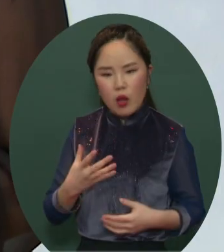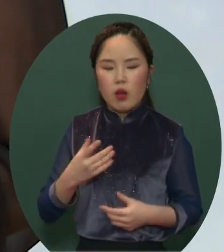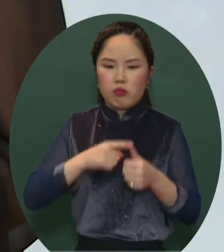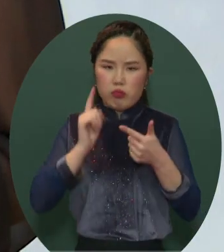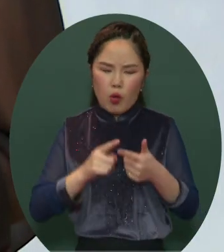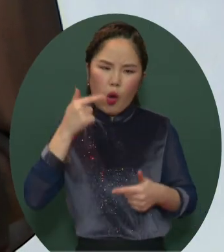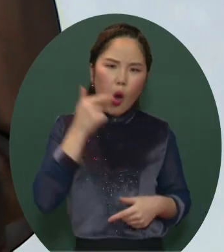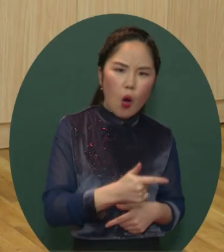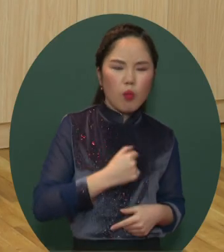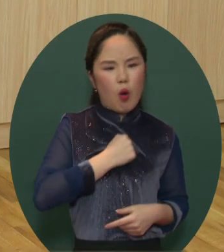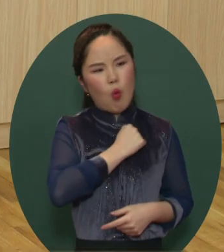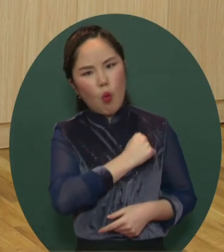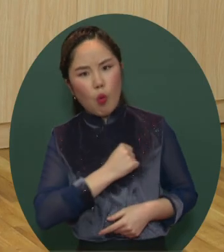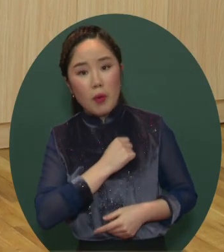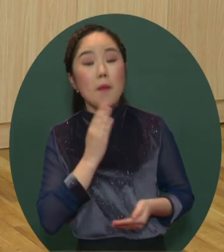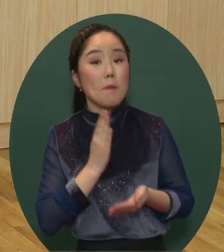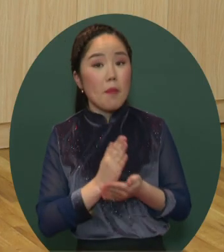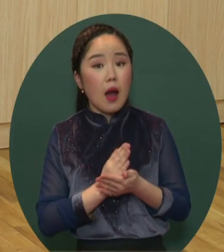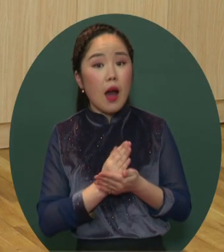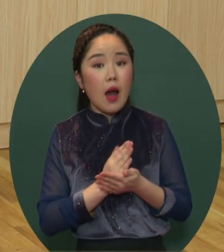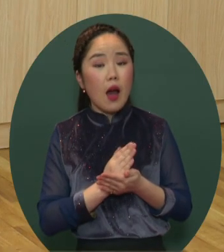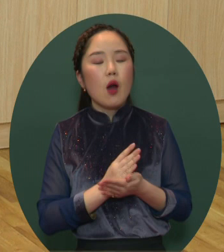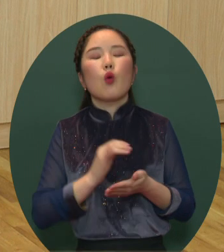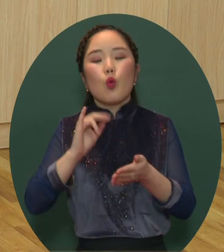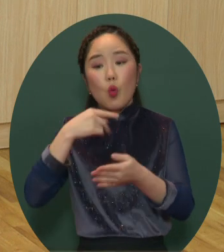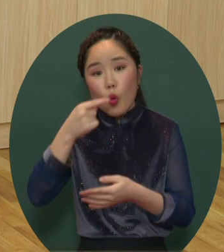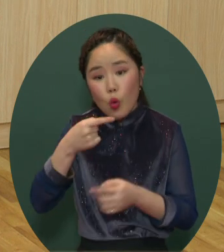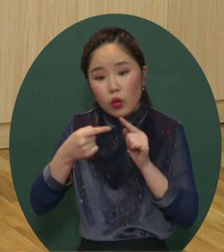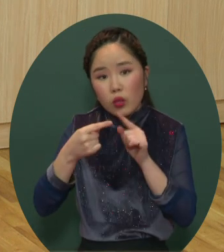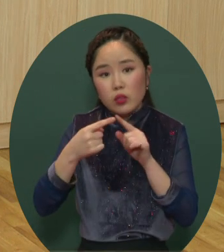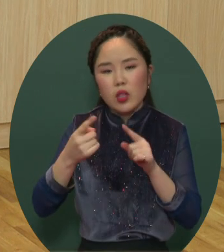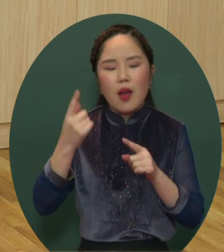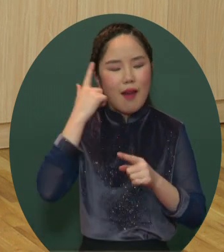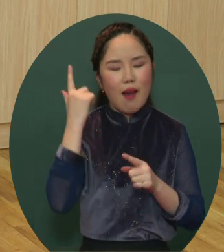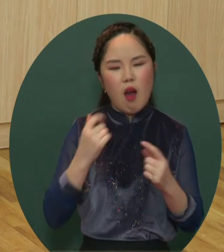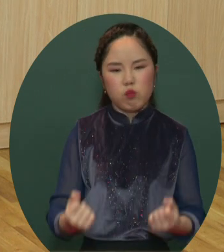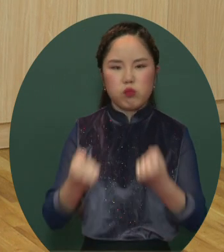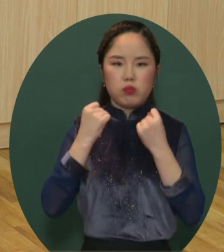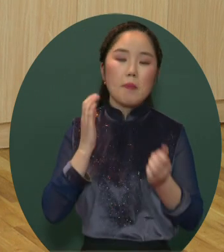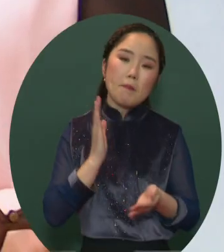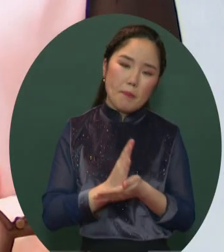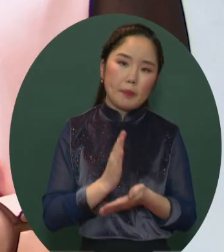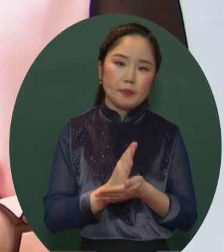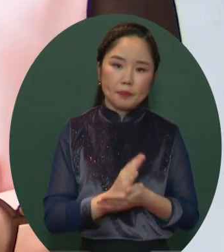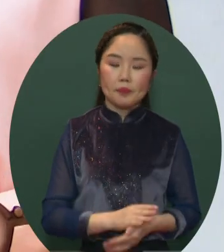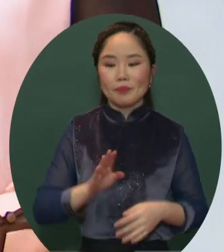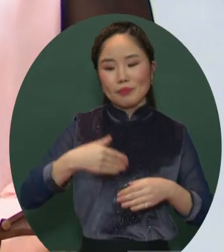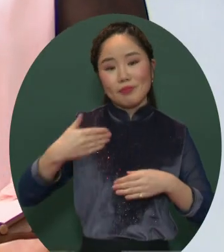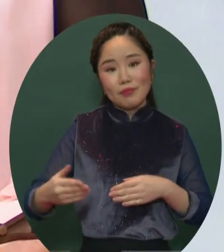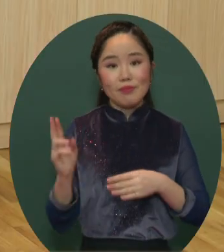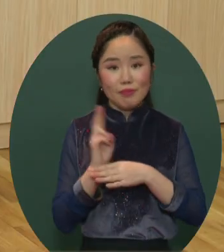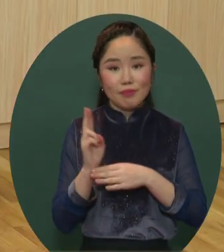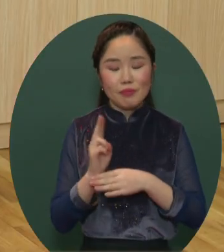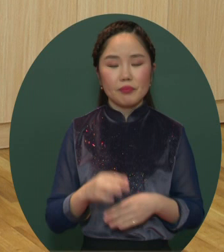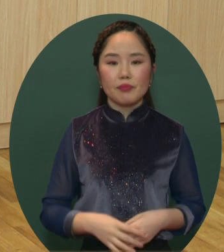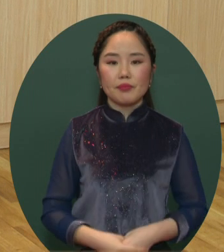гомдоодог, ойлуулдаг учраас үг бол маш их шидтэй байх нэ. За, дараагийн даалгавраа